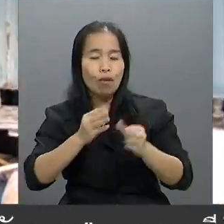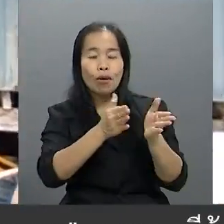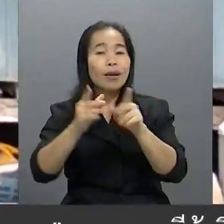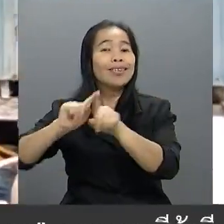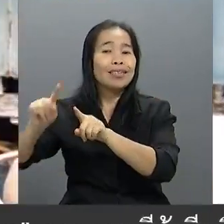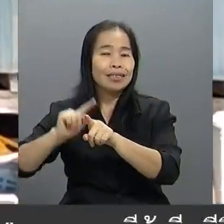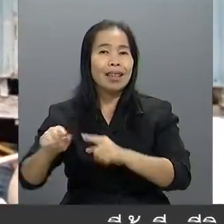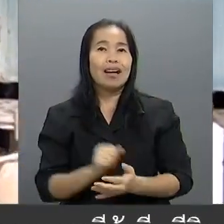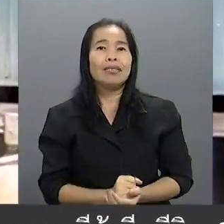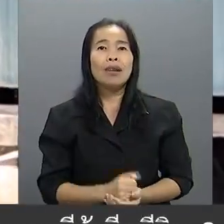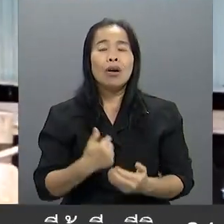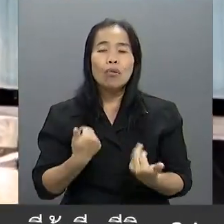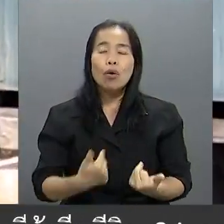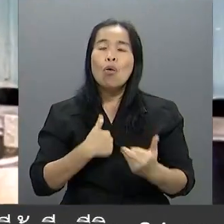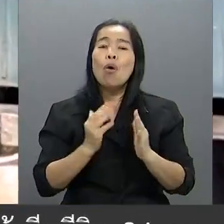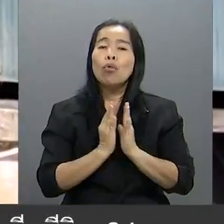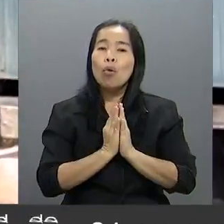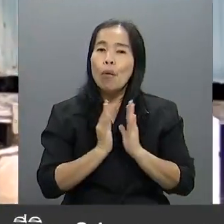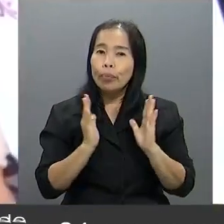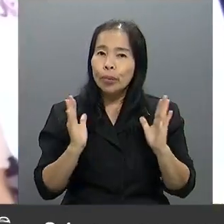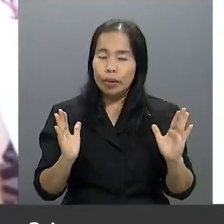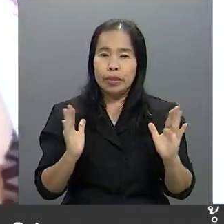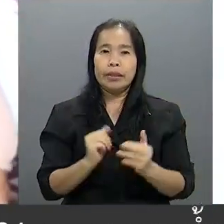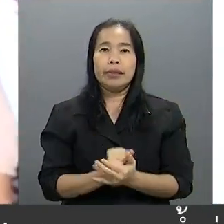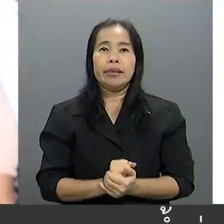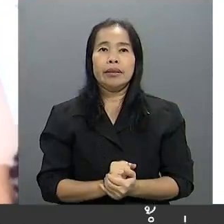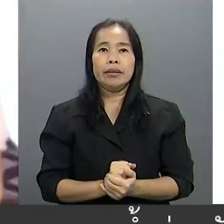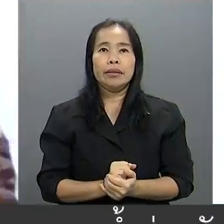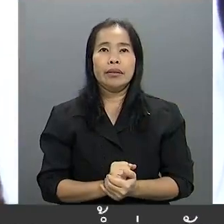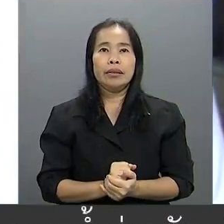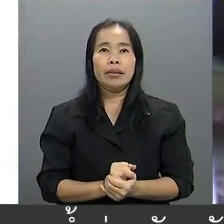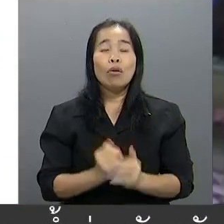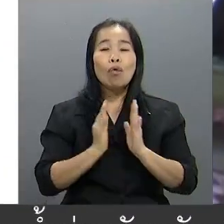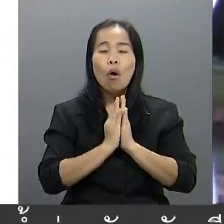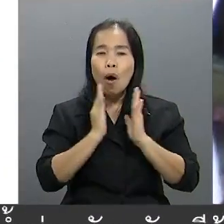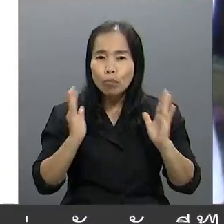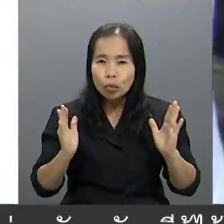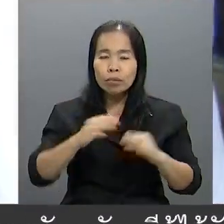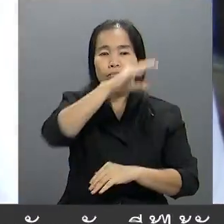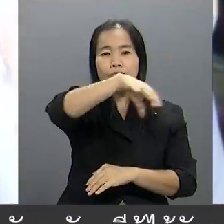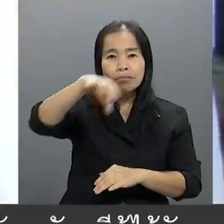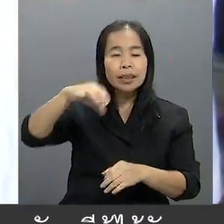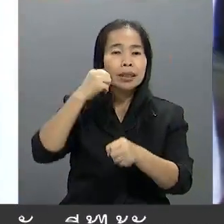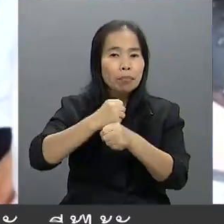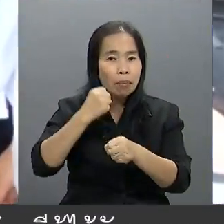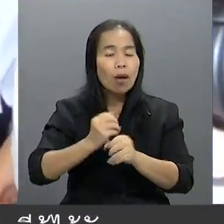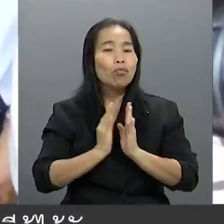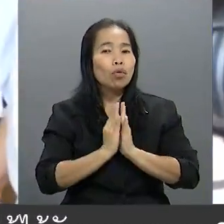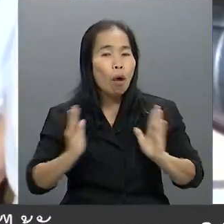ขอบคุณทุกท่านทุกภาคส่วนที่มีส่วนร่วมทำให้สว